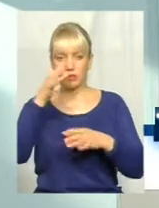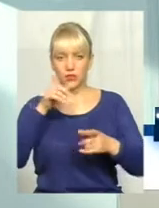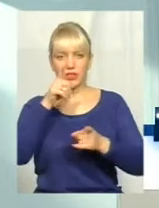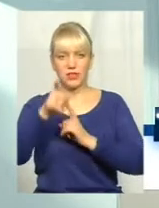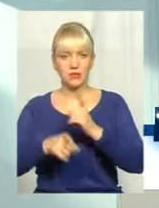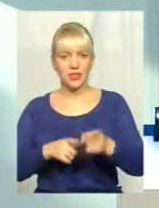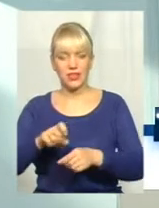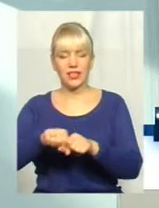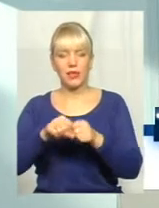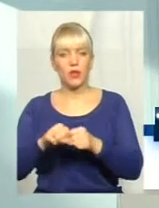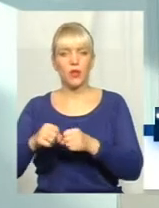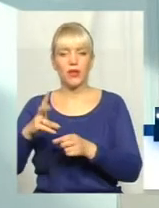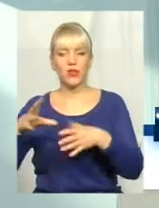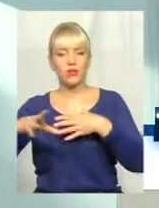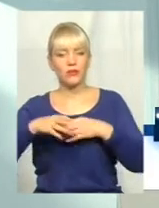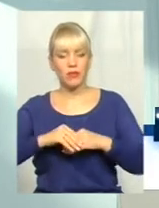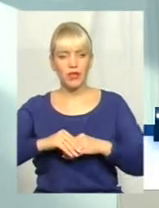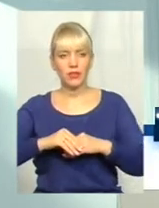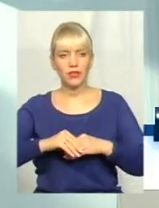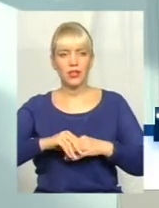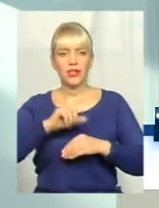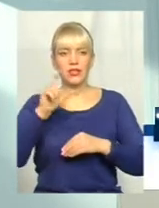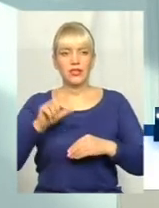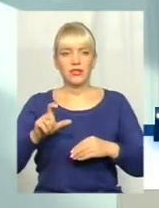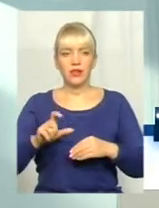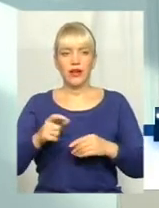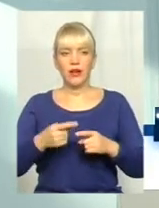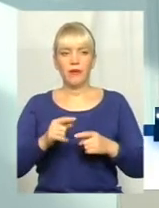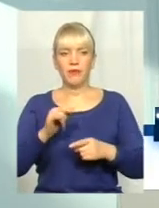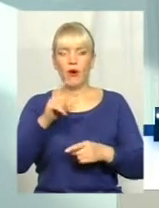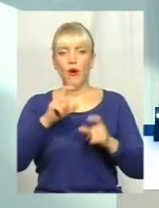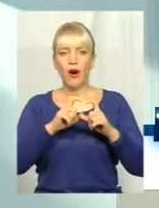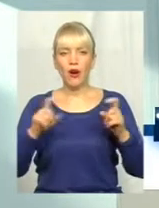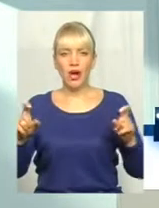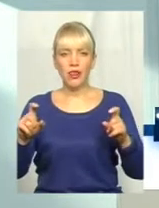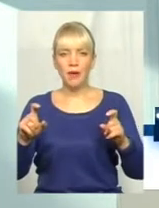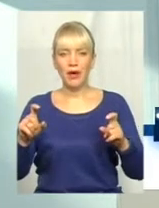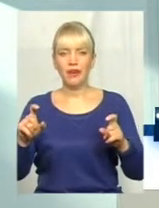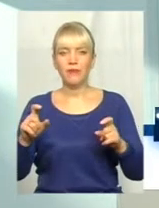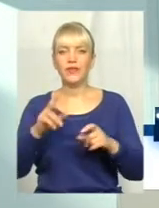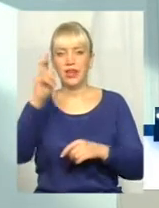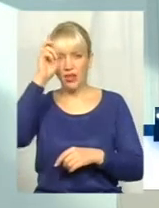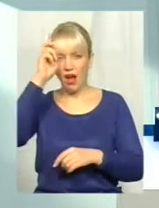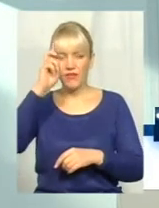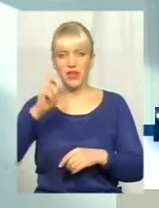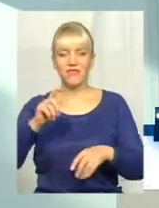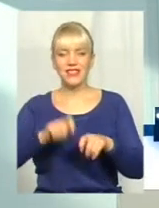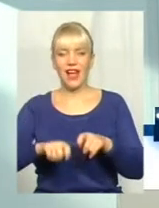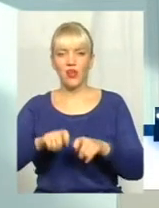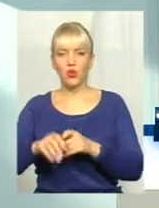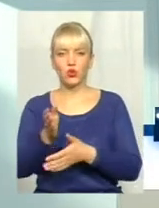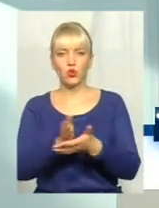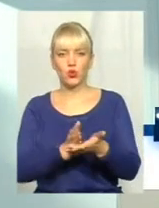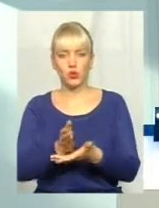і поламати, але спільно з, наприклад, з органами Державної фіскальної